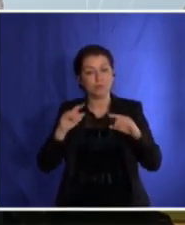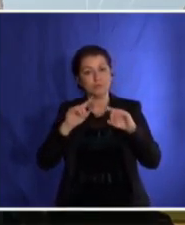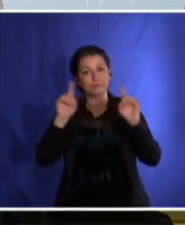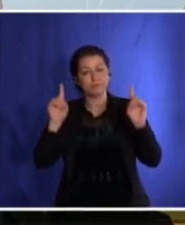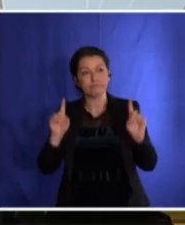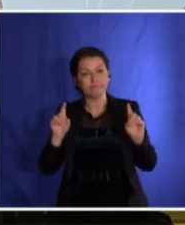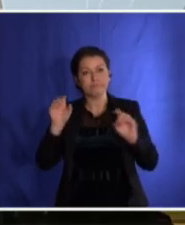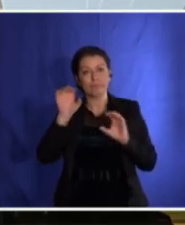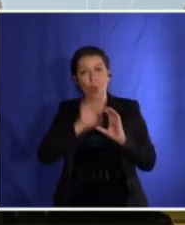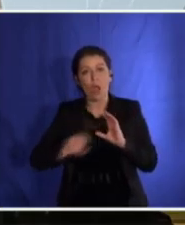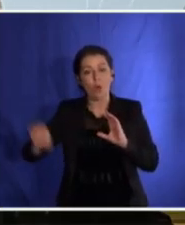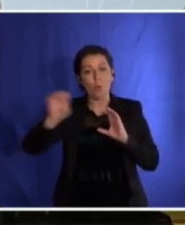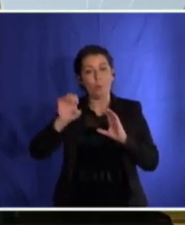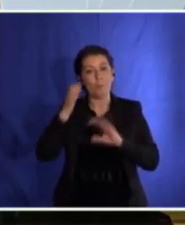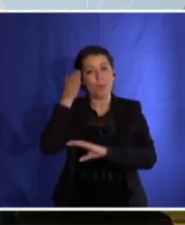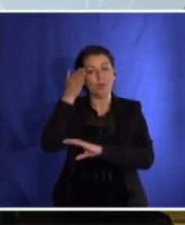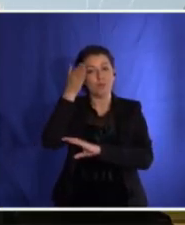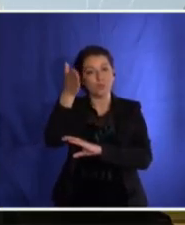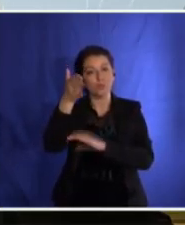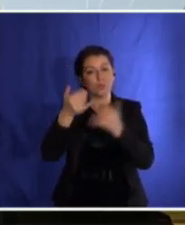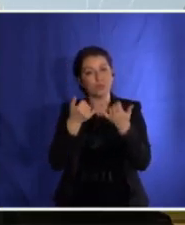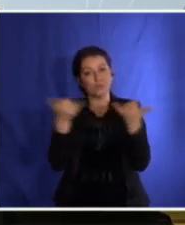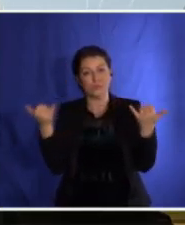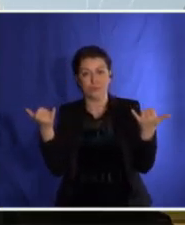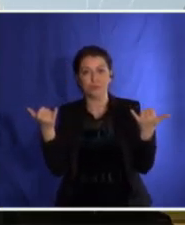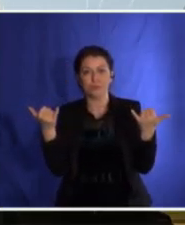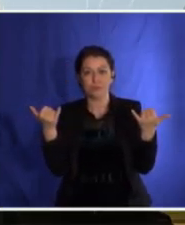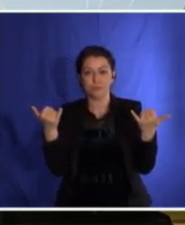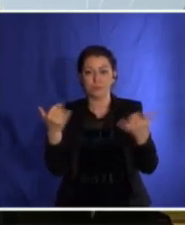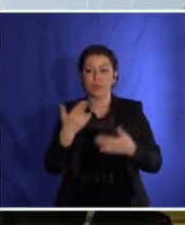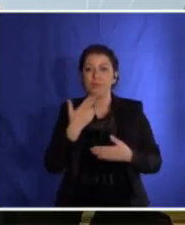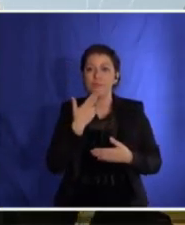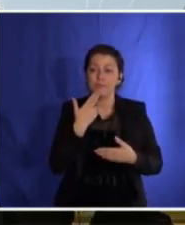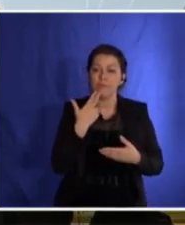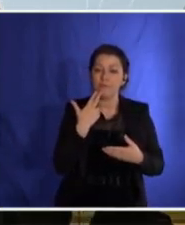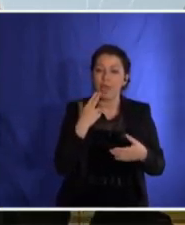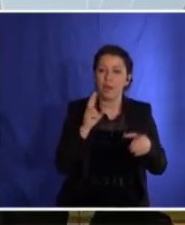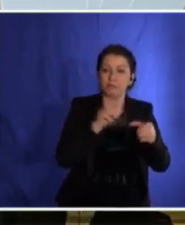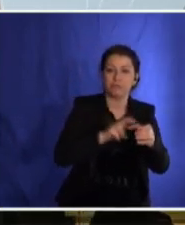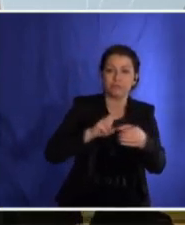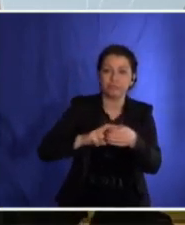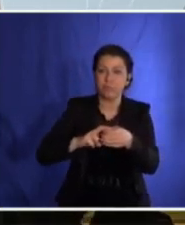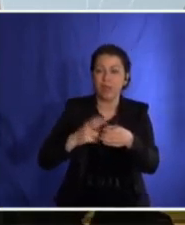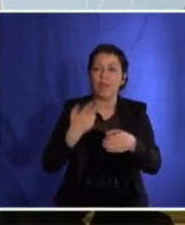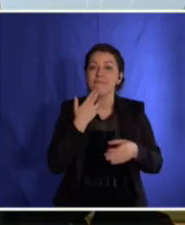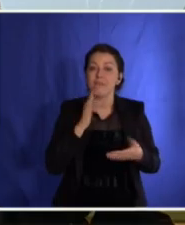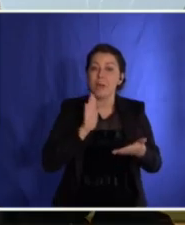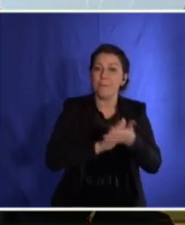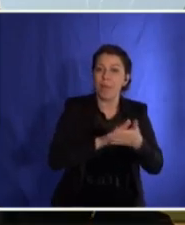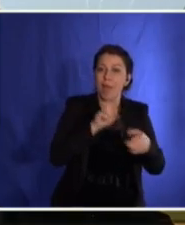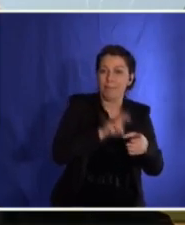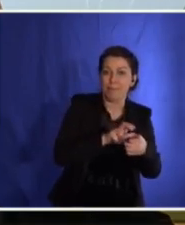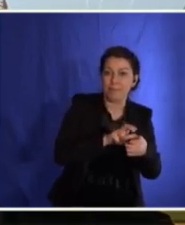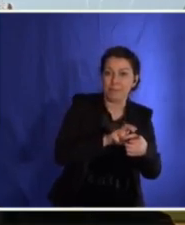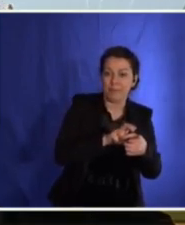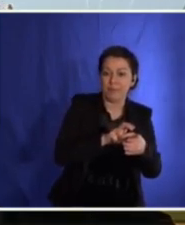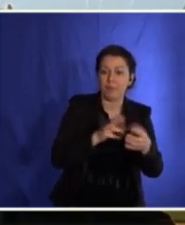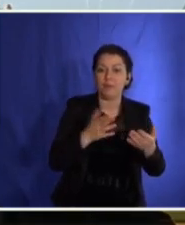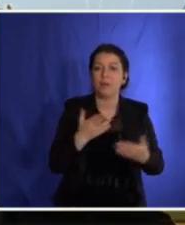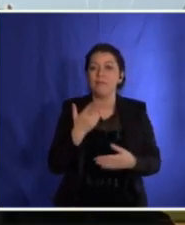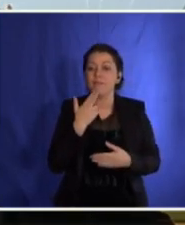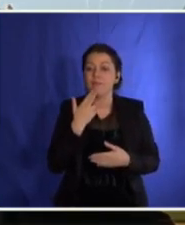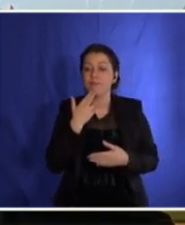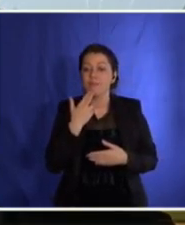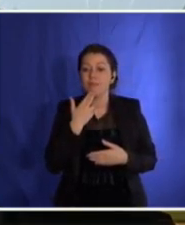in Europa weitergeht. Wer dabei ist und wer dabei bleibt. Wer sich